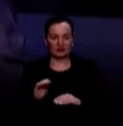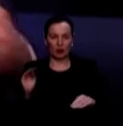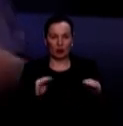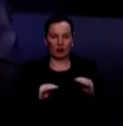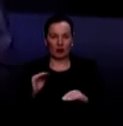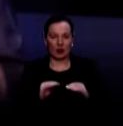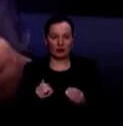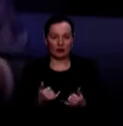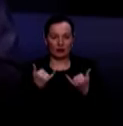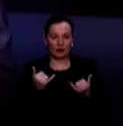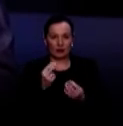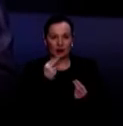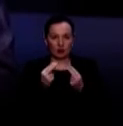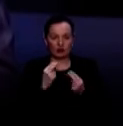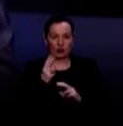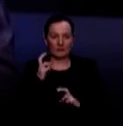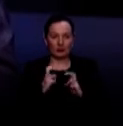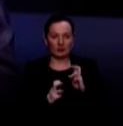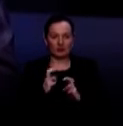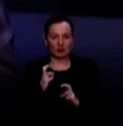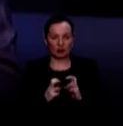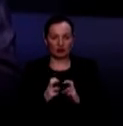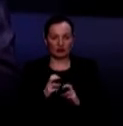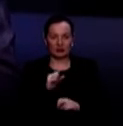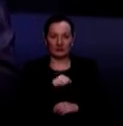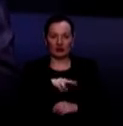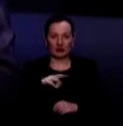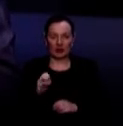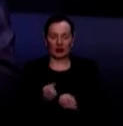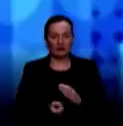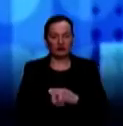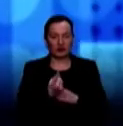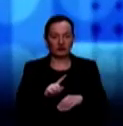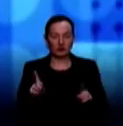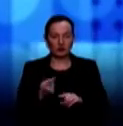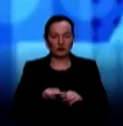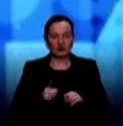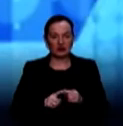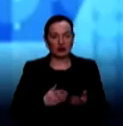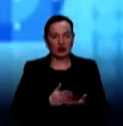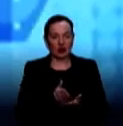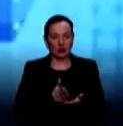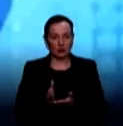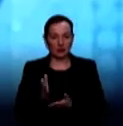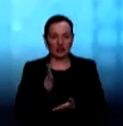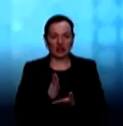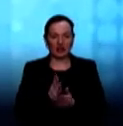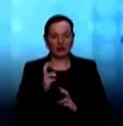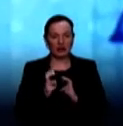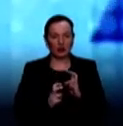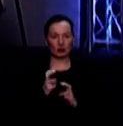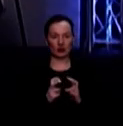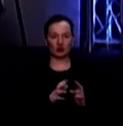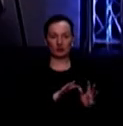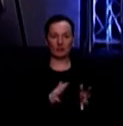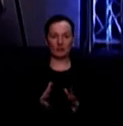обладнання для харчової промисловості. Але виявилося, що в цих галузях є виробничі якісь моменти,